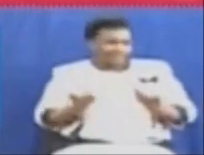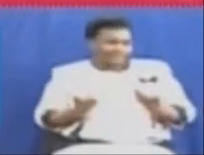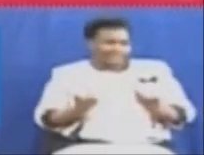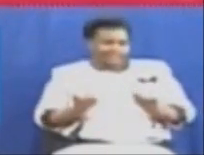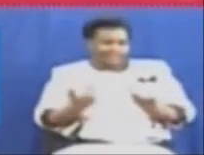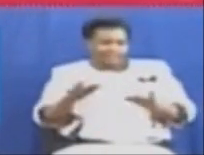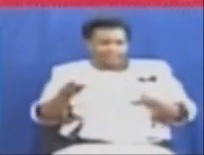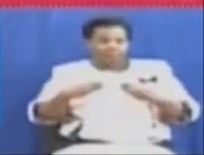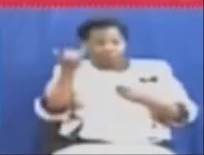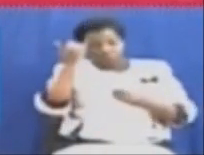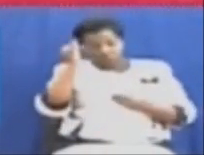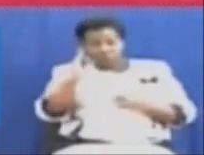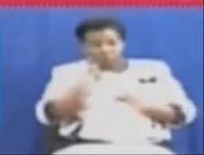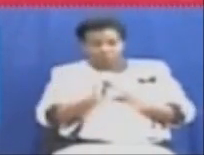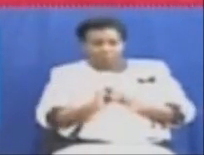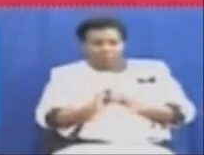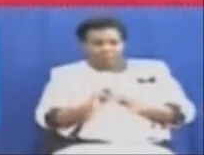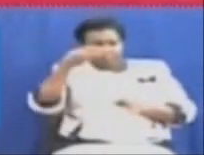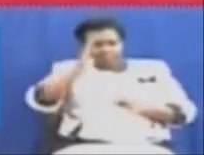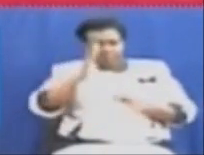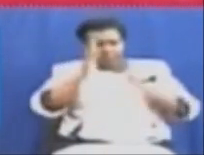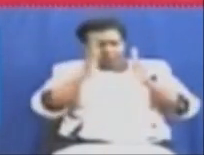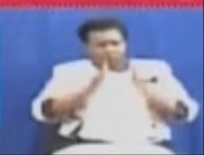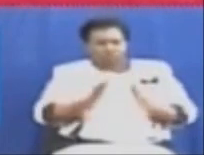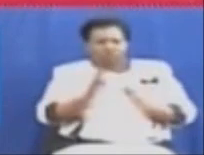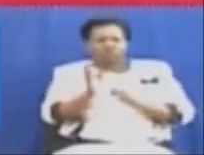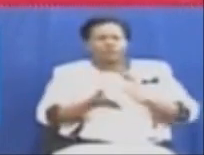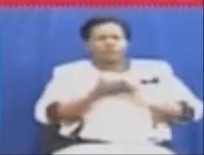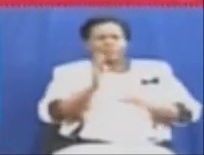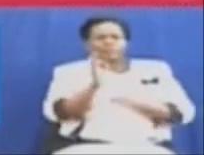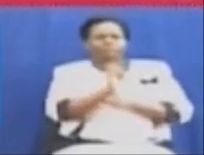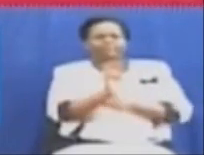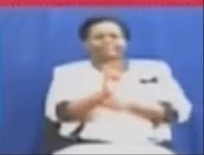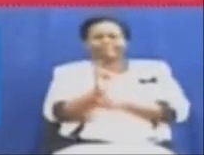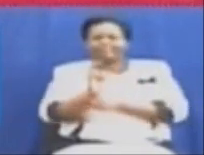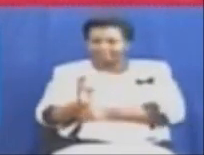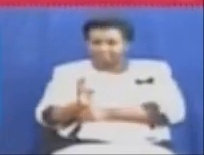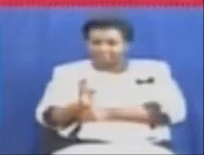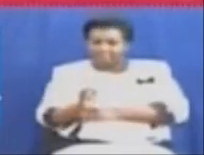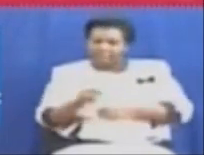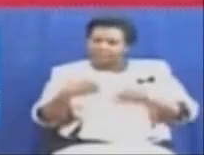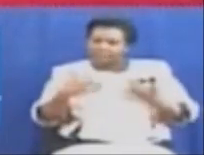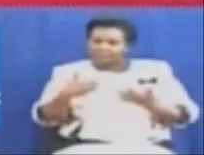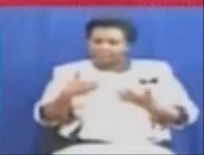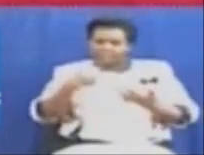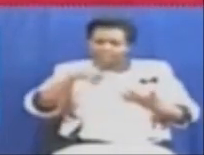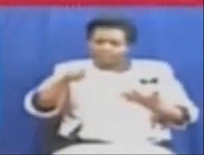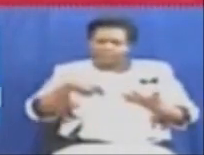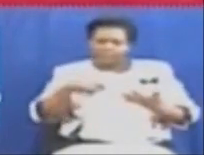mahususi wa mafunzo kwa wajumbe hawa ili waweze kufanya kazi yao kwa weledi?